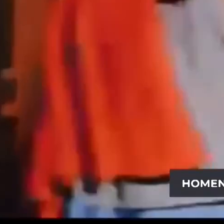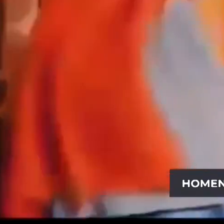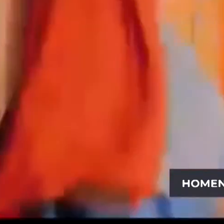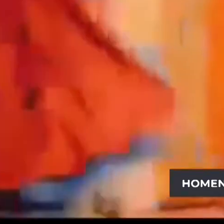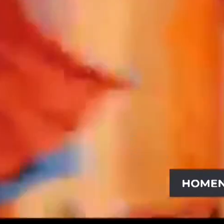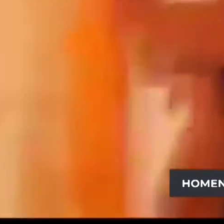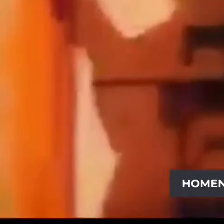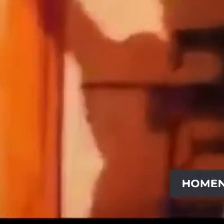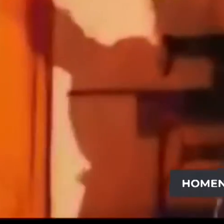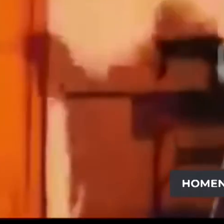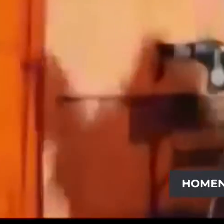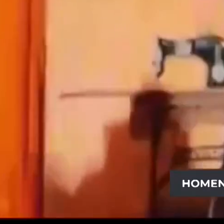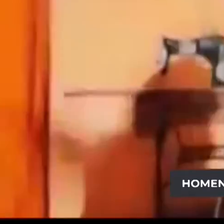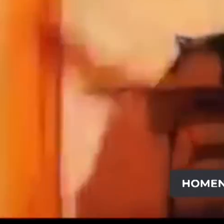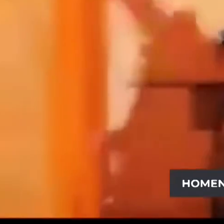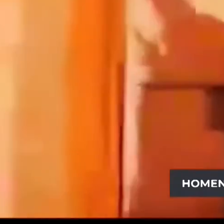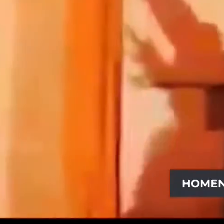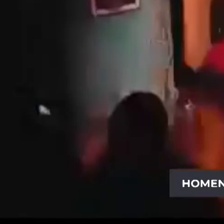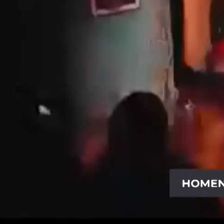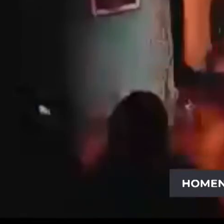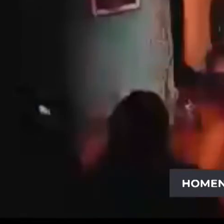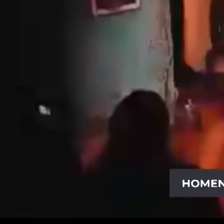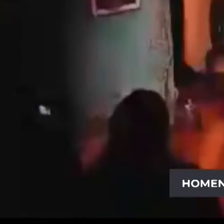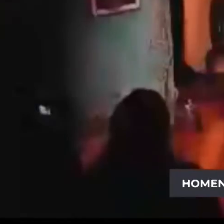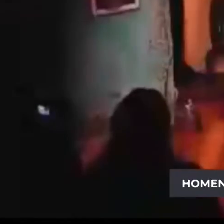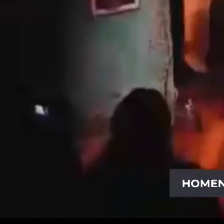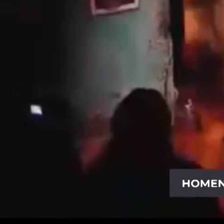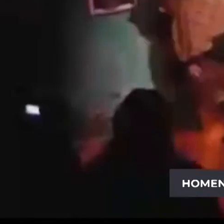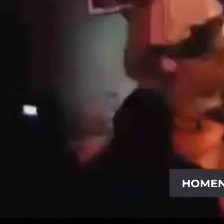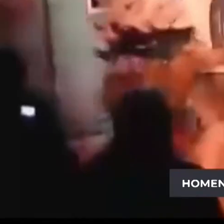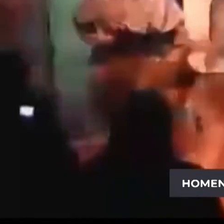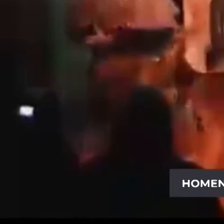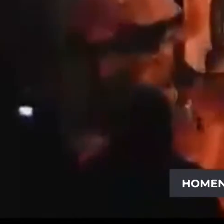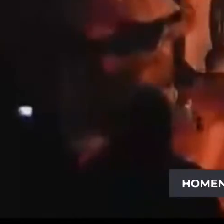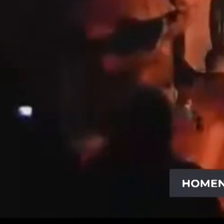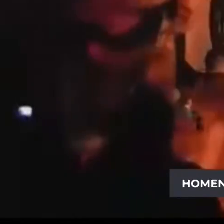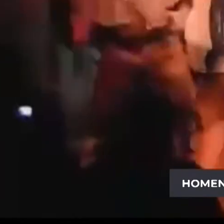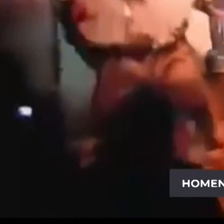Cappuccetto de un boconte bagnerà!